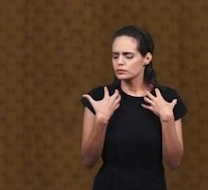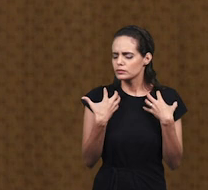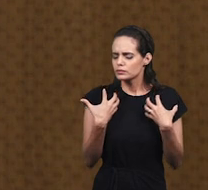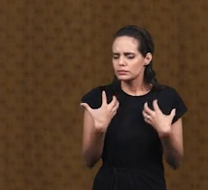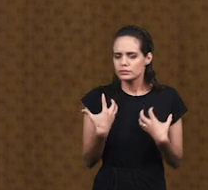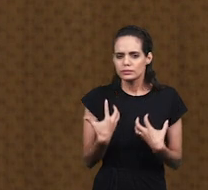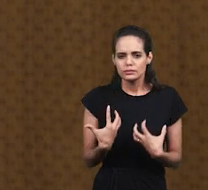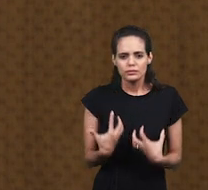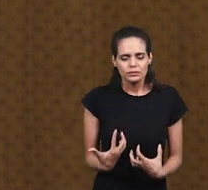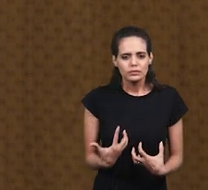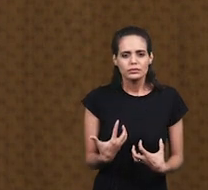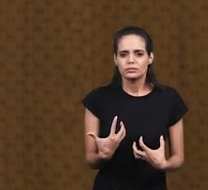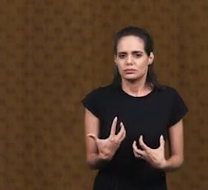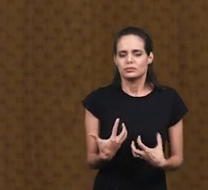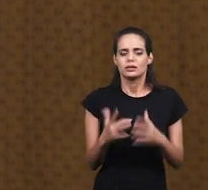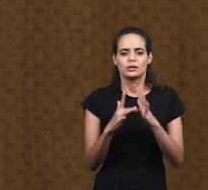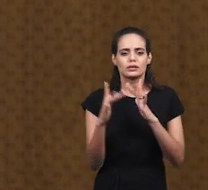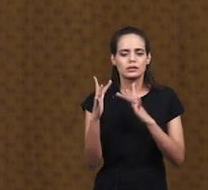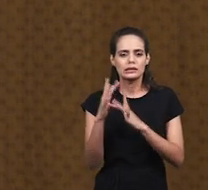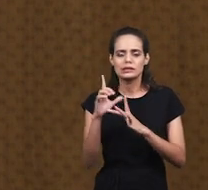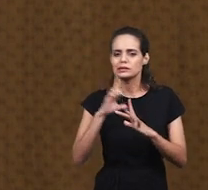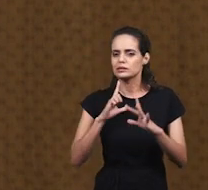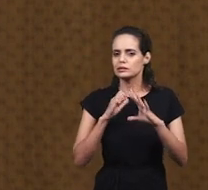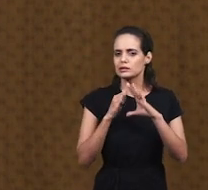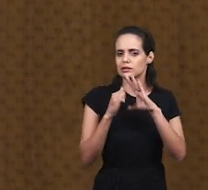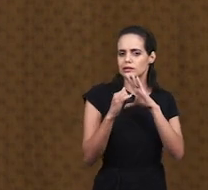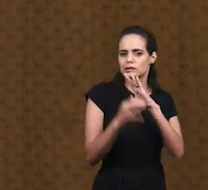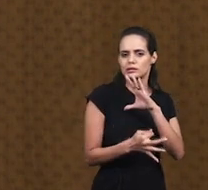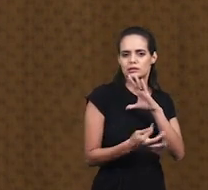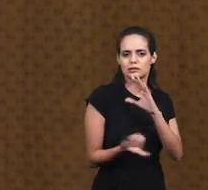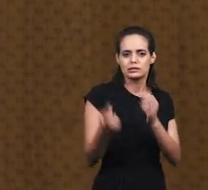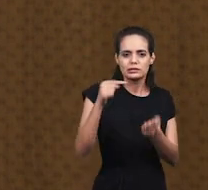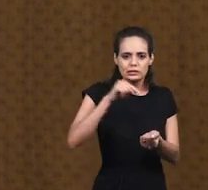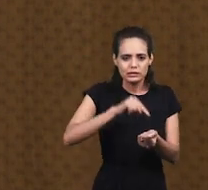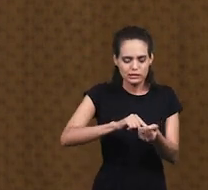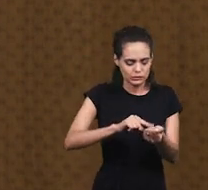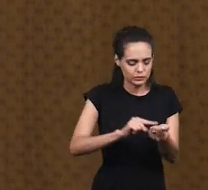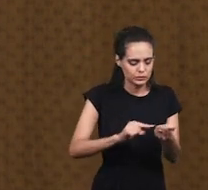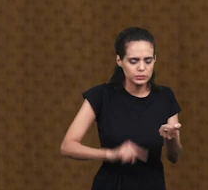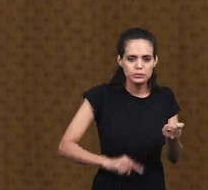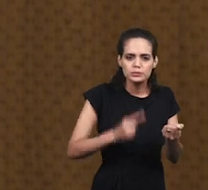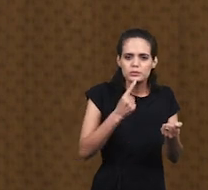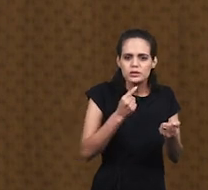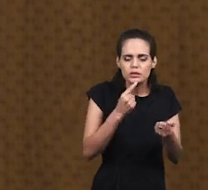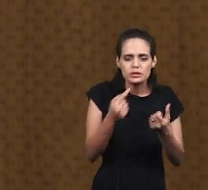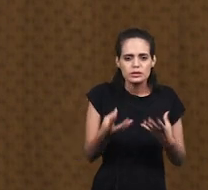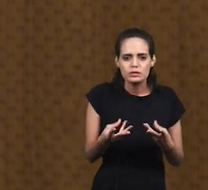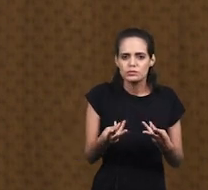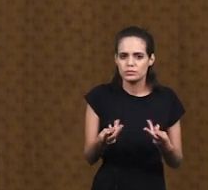d'éléments dans le sang, de substances